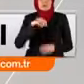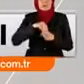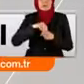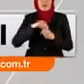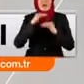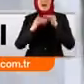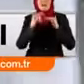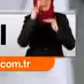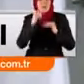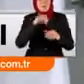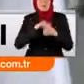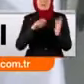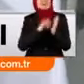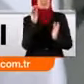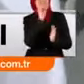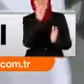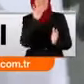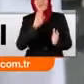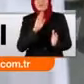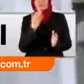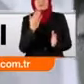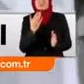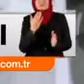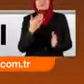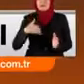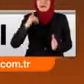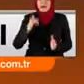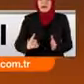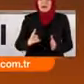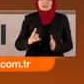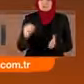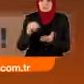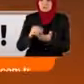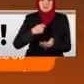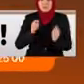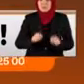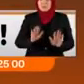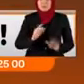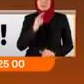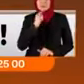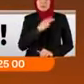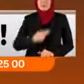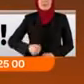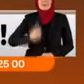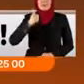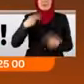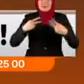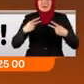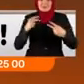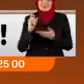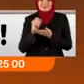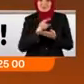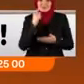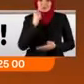Parti'nin isminde kalmasın yaptığı şeyin adı hainlik Ben hainlik yapmadım belediye başkanının bu mesajı bardağı taşıran son